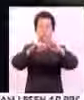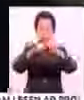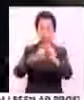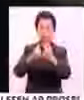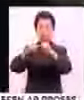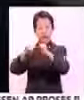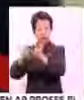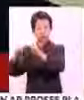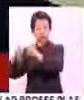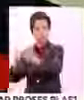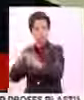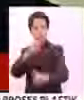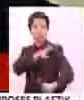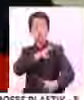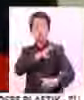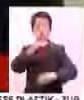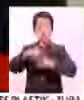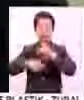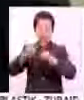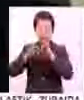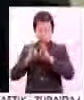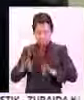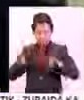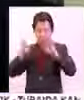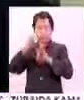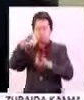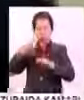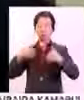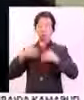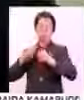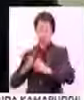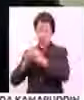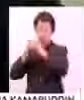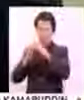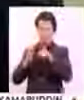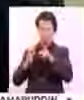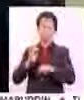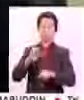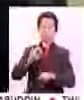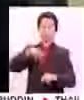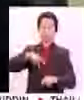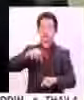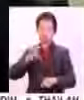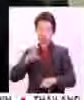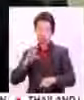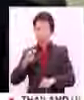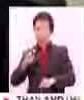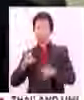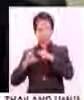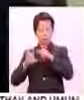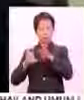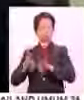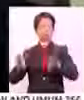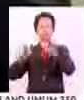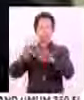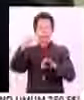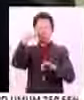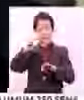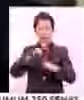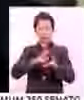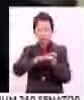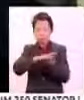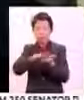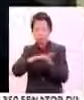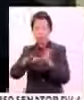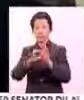persatuan-persatuan polis tentang kepentingan untuk mewujudkan IPCMC bagi